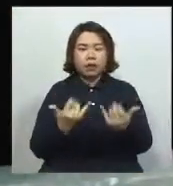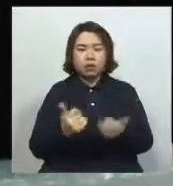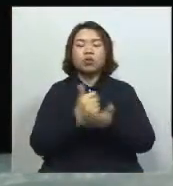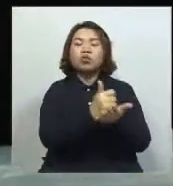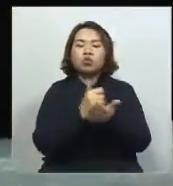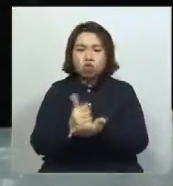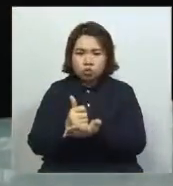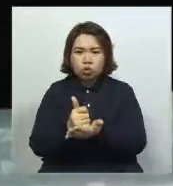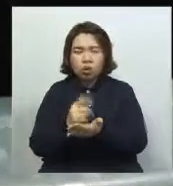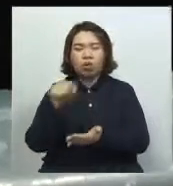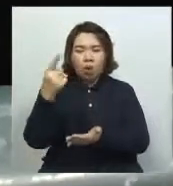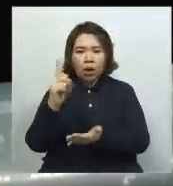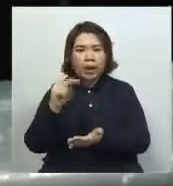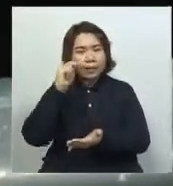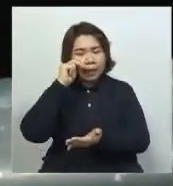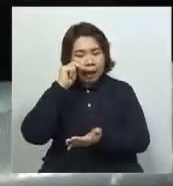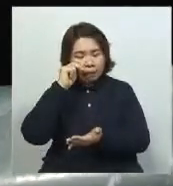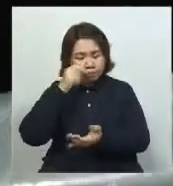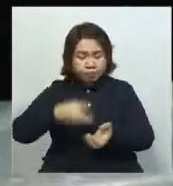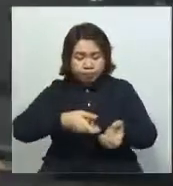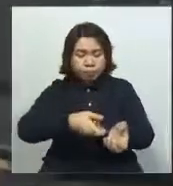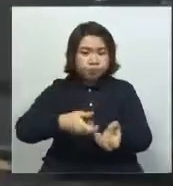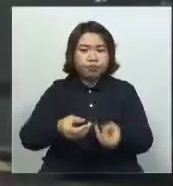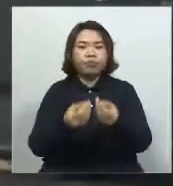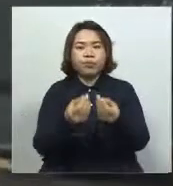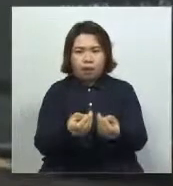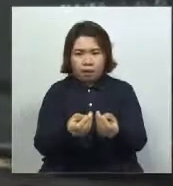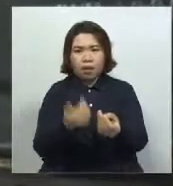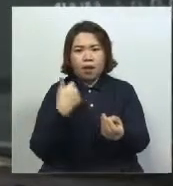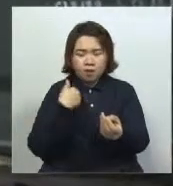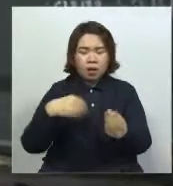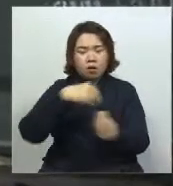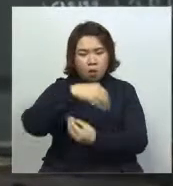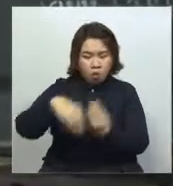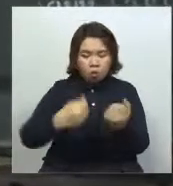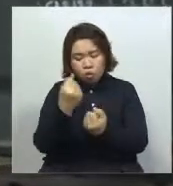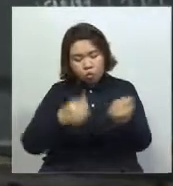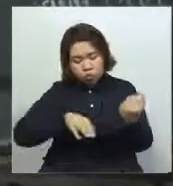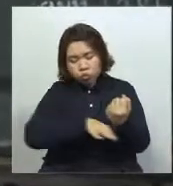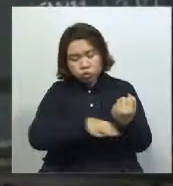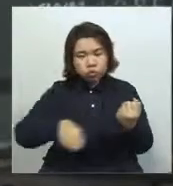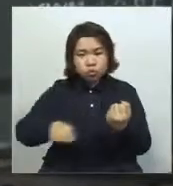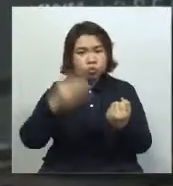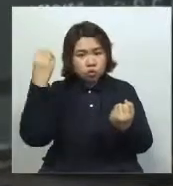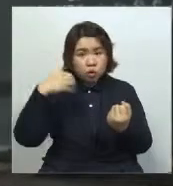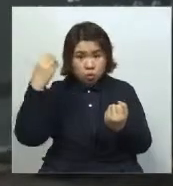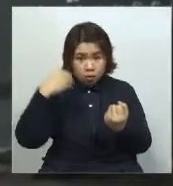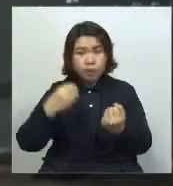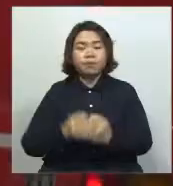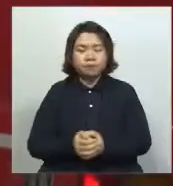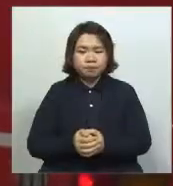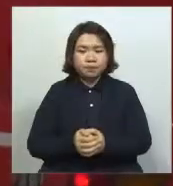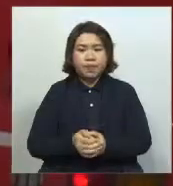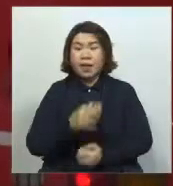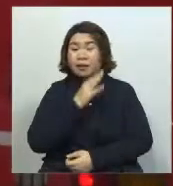ไปช่วยเหลือในเบื้องต้นนะคะด้วยการนำน้ำประปาที่สะอาดหมุนเวียนไปแจกจ่ายทุกวันตลอดช่วงหน้าแล้งหรือว่า